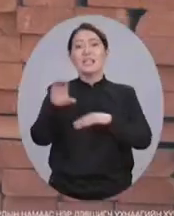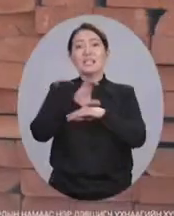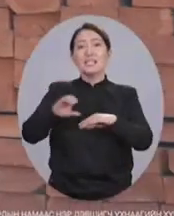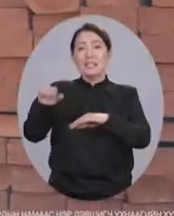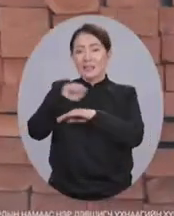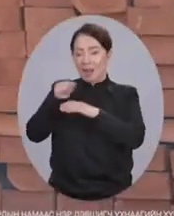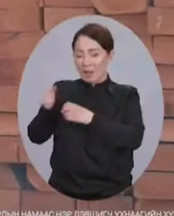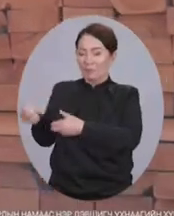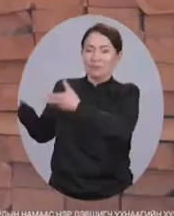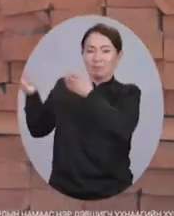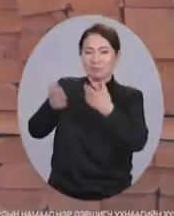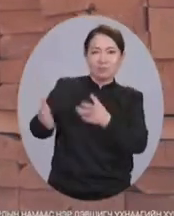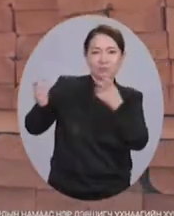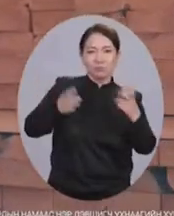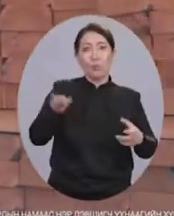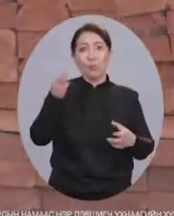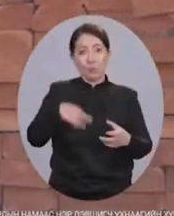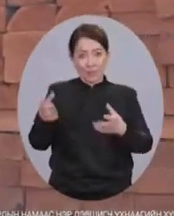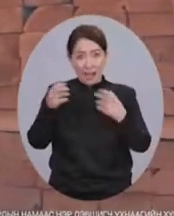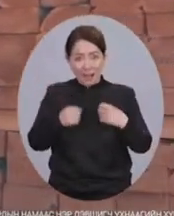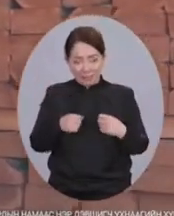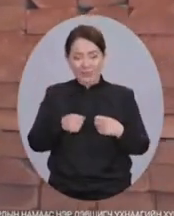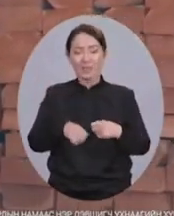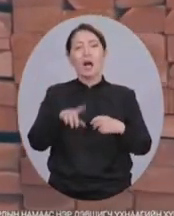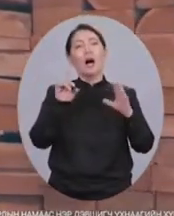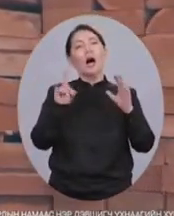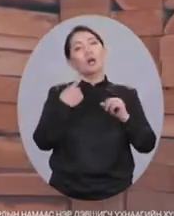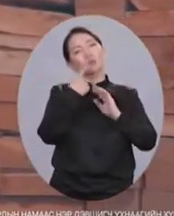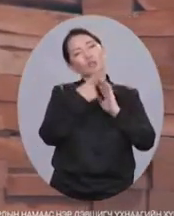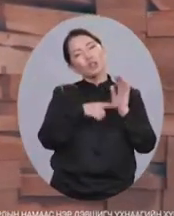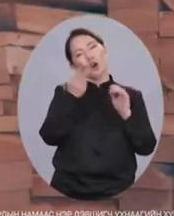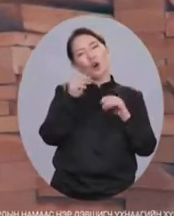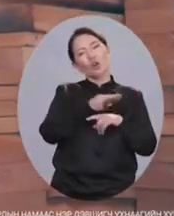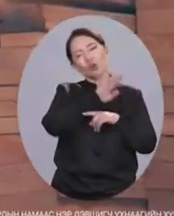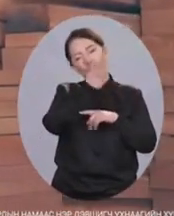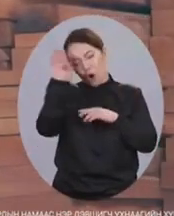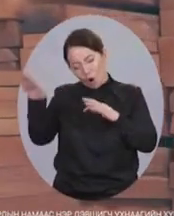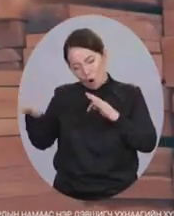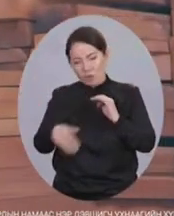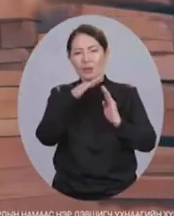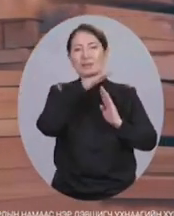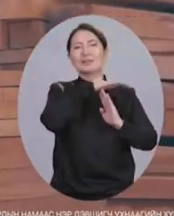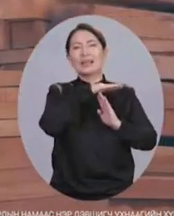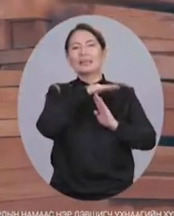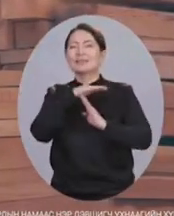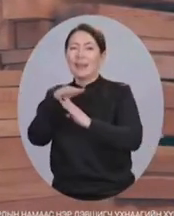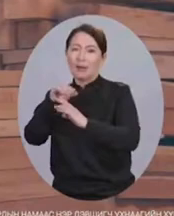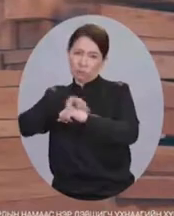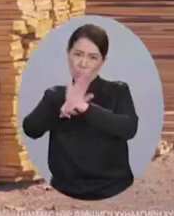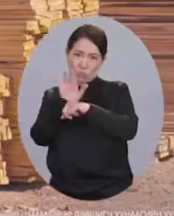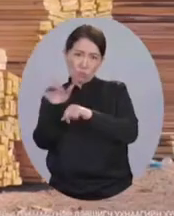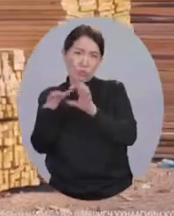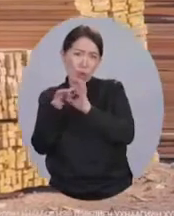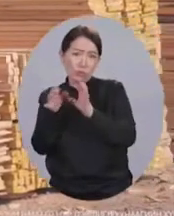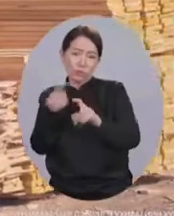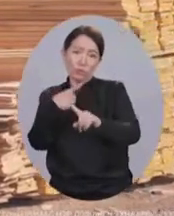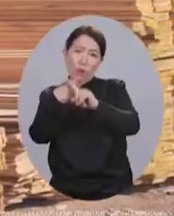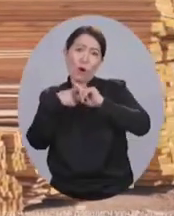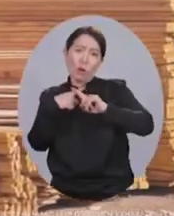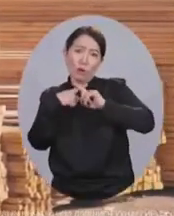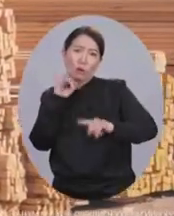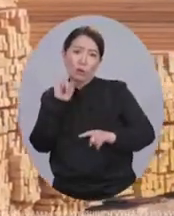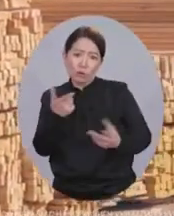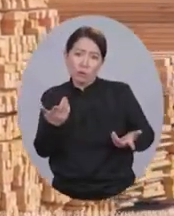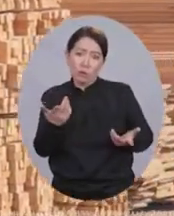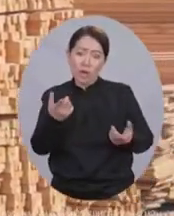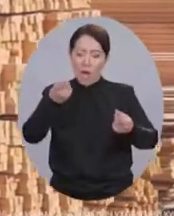Сэлэнгэс бид нэр палк мод авдаг. 11 сарын 20-оос хойш тогсоод цаанаас одоо цар тахалтай болтоо хөл өөрөө их